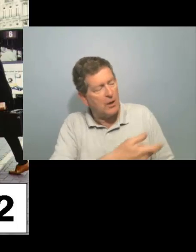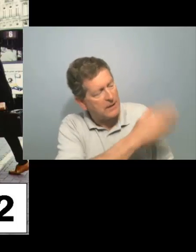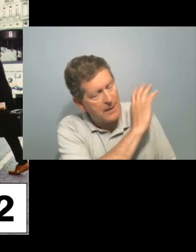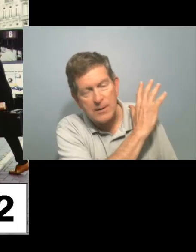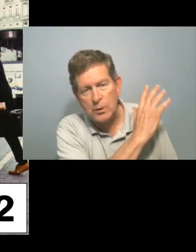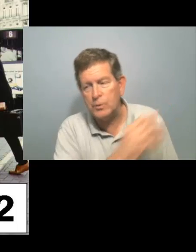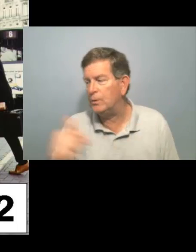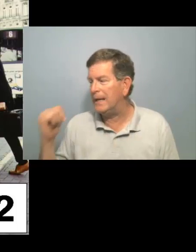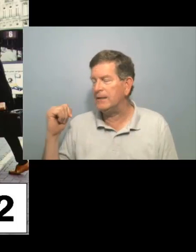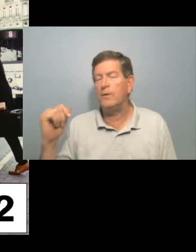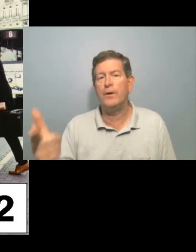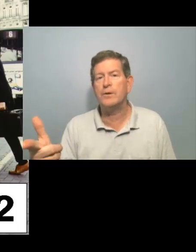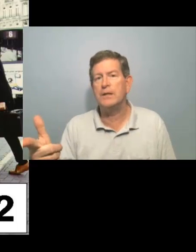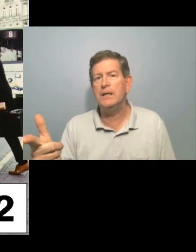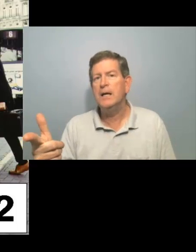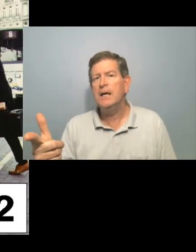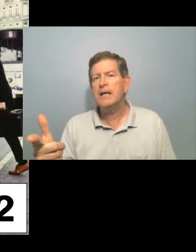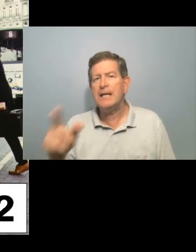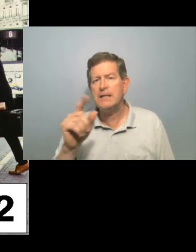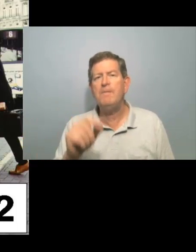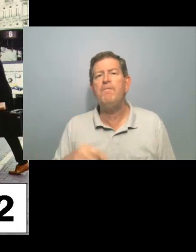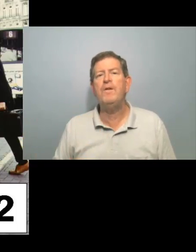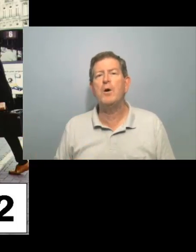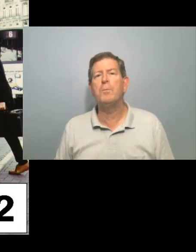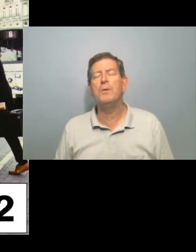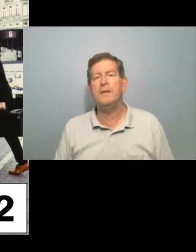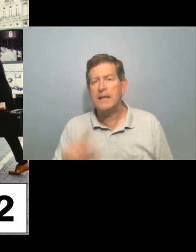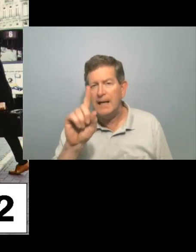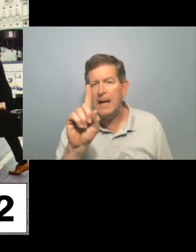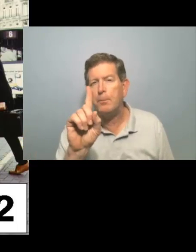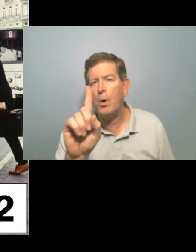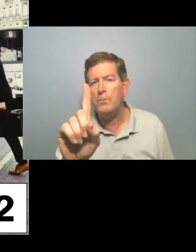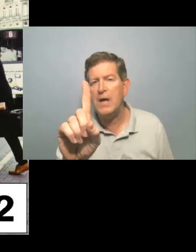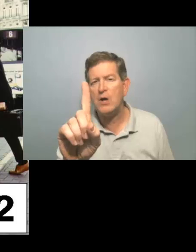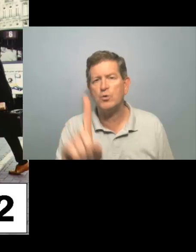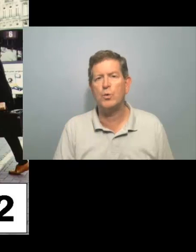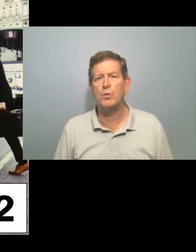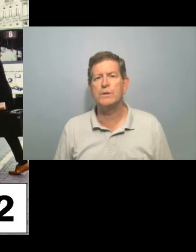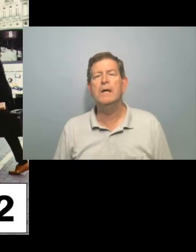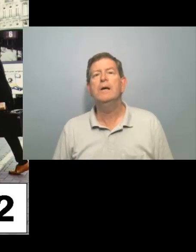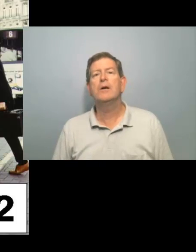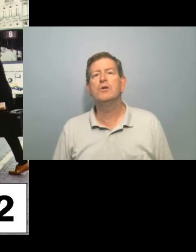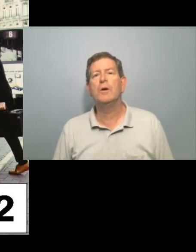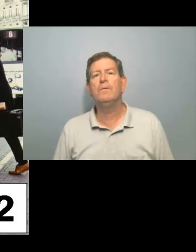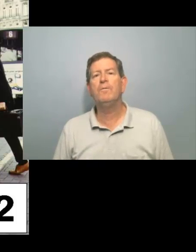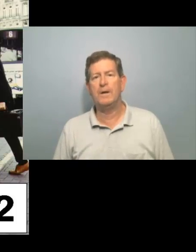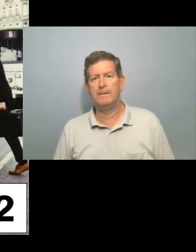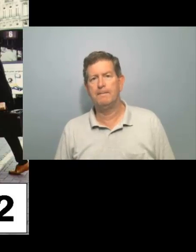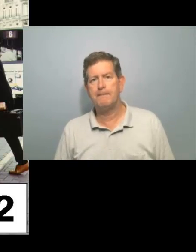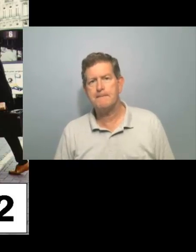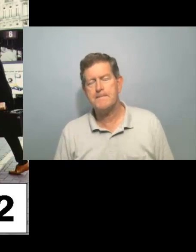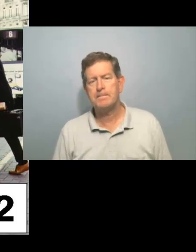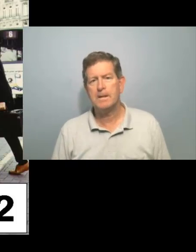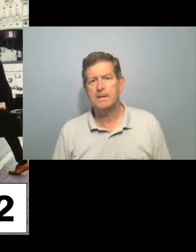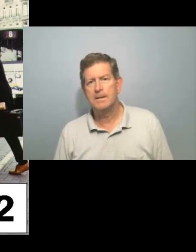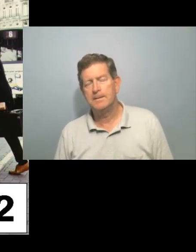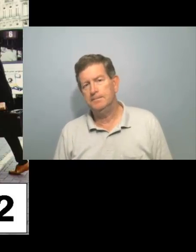John sort de la maison du lundi au vendredi? Qu'est-ce qu'il fait en premier? Quelle est la première chose que John fait?